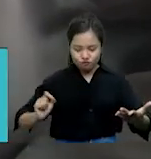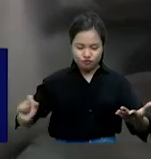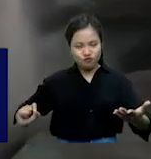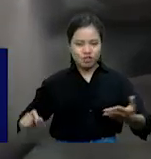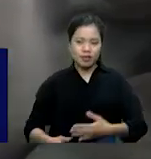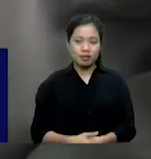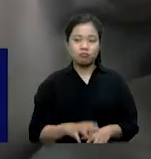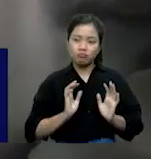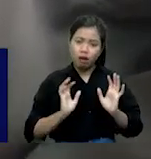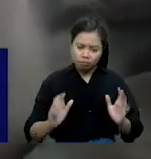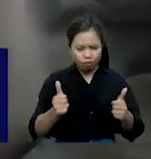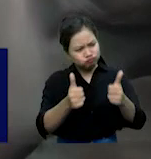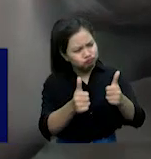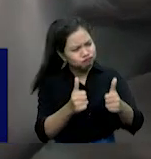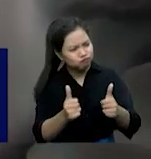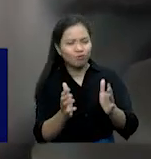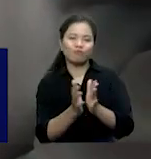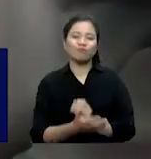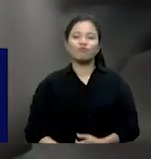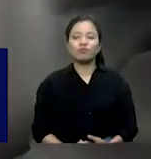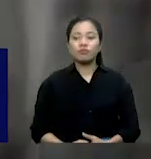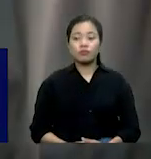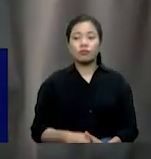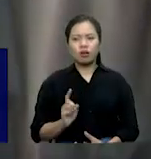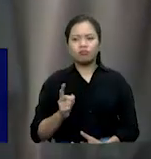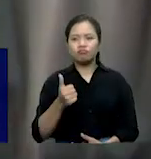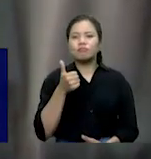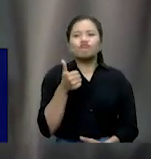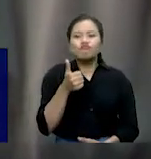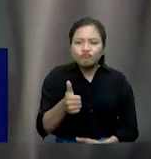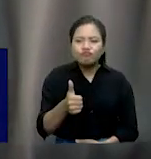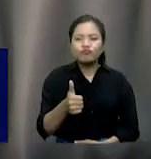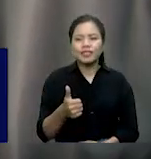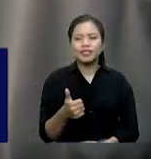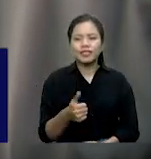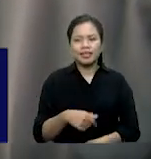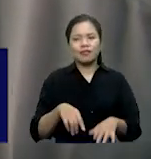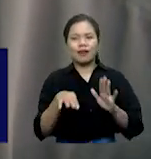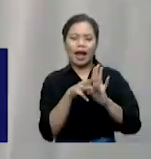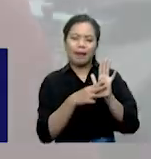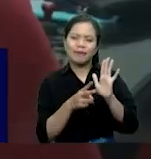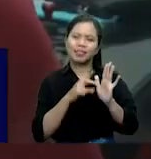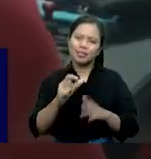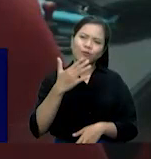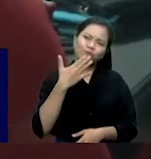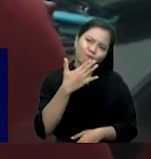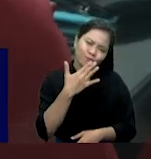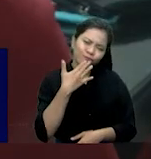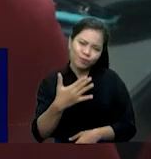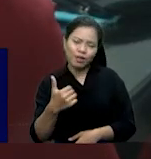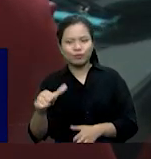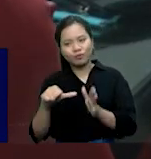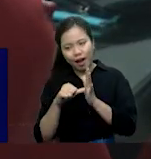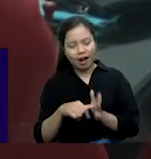bagus lah, kayak enak itu. Terima kasih MNC Peduli. Alhamdulillah sih Mbak